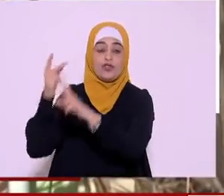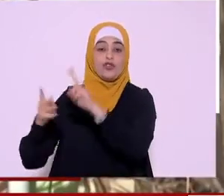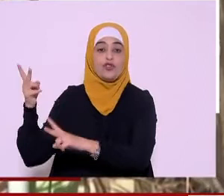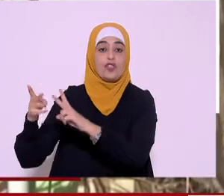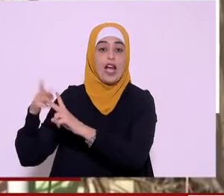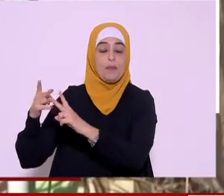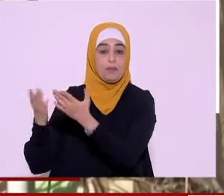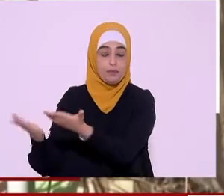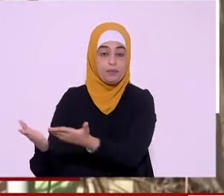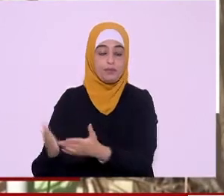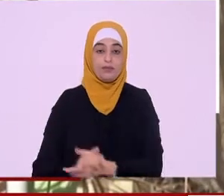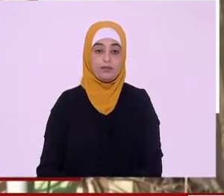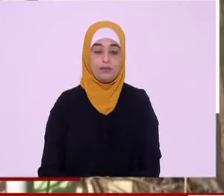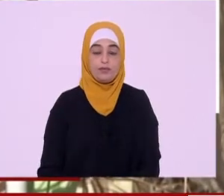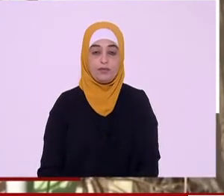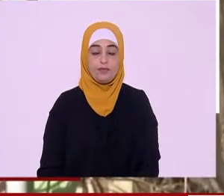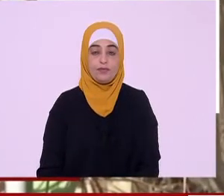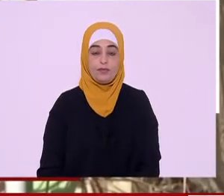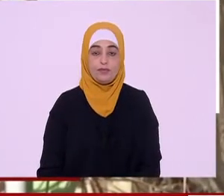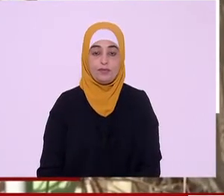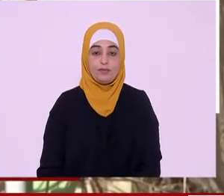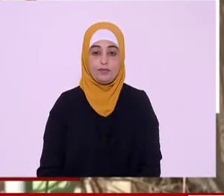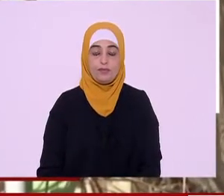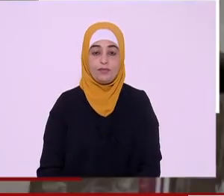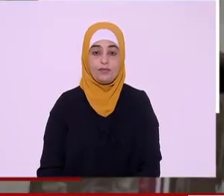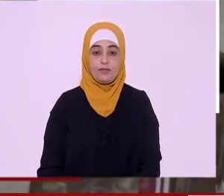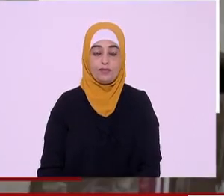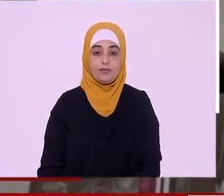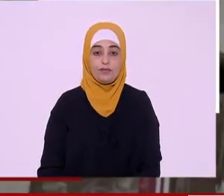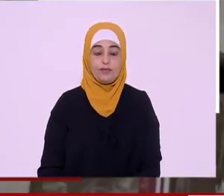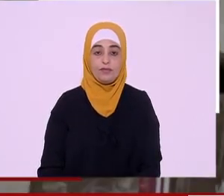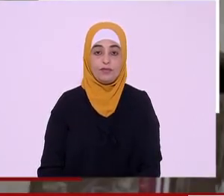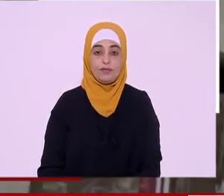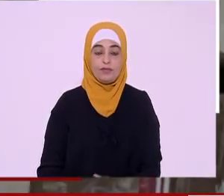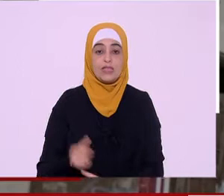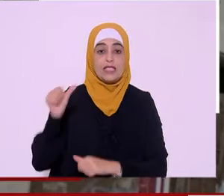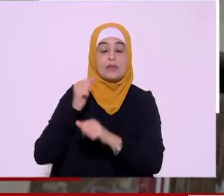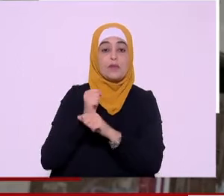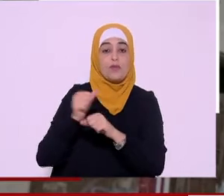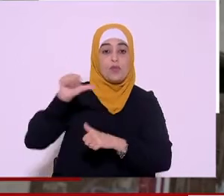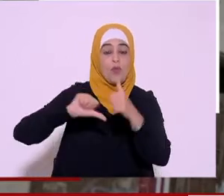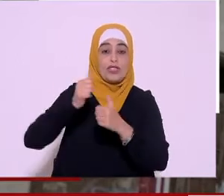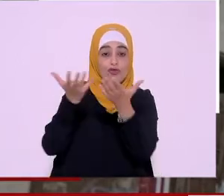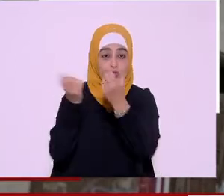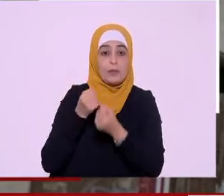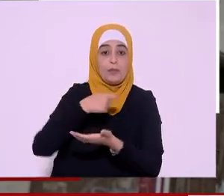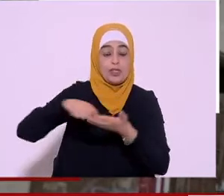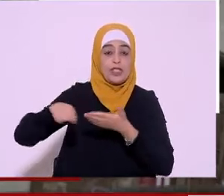الذي رفعوه، وطلبوا باستخدام تلك المواد وإيجاد الحلول